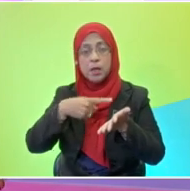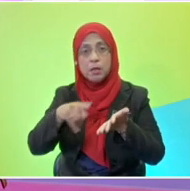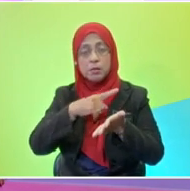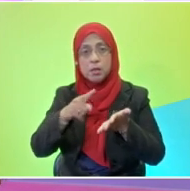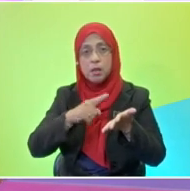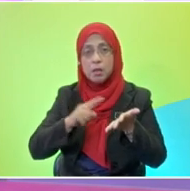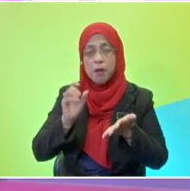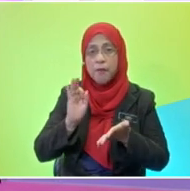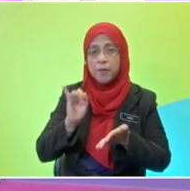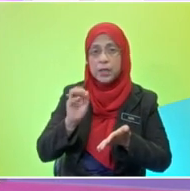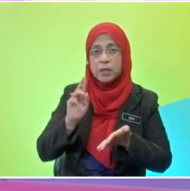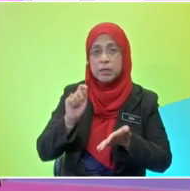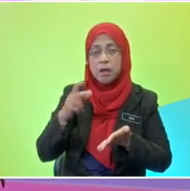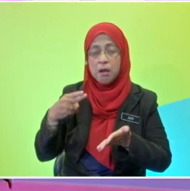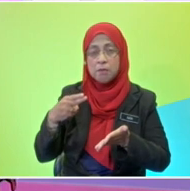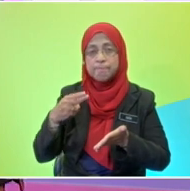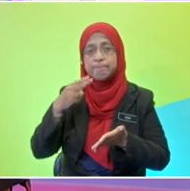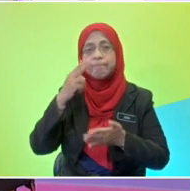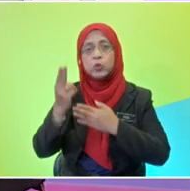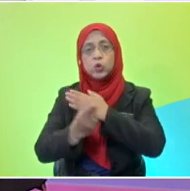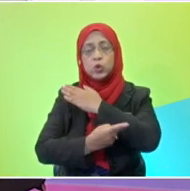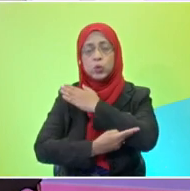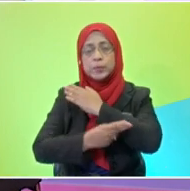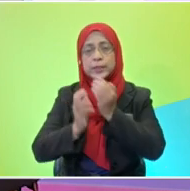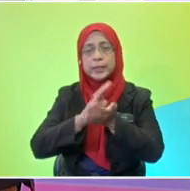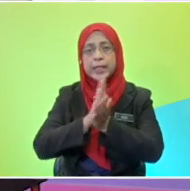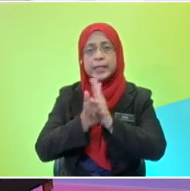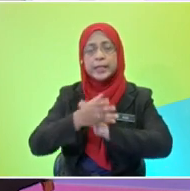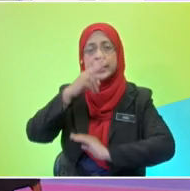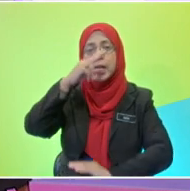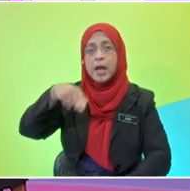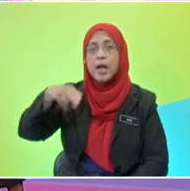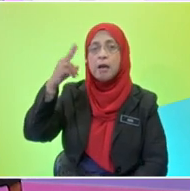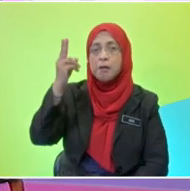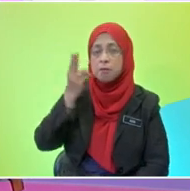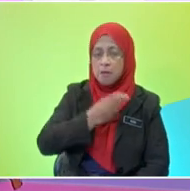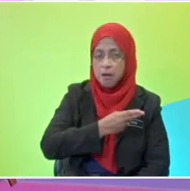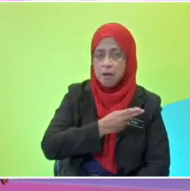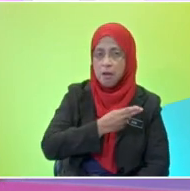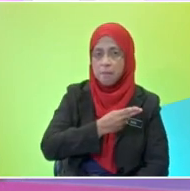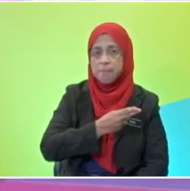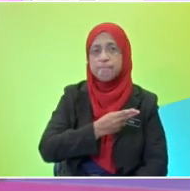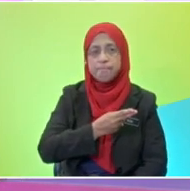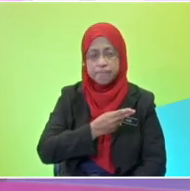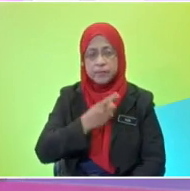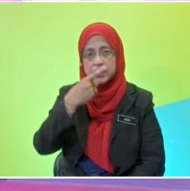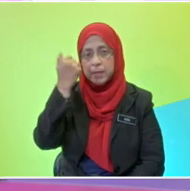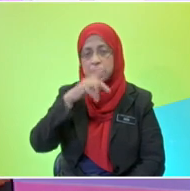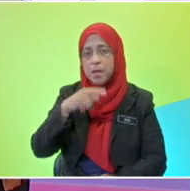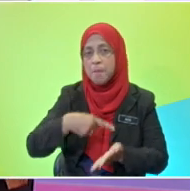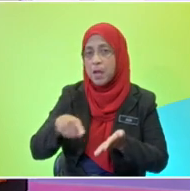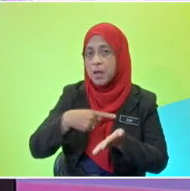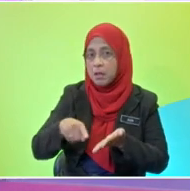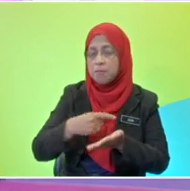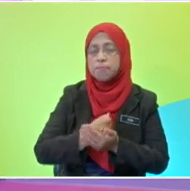maka ketika itu hukumnya telah menjadi haram terhadap tergantung amalannya tidak membayar zakat fitrah dan yang